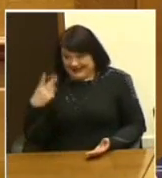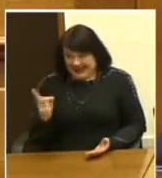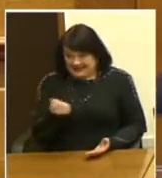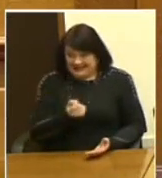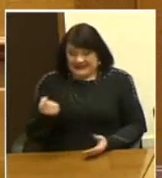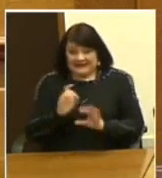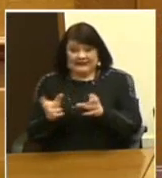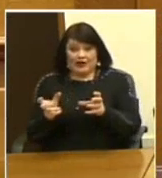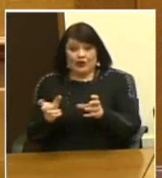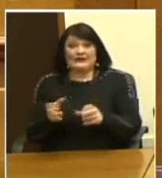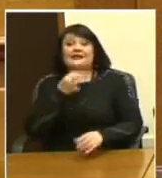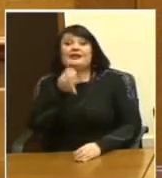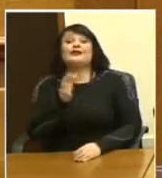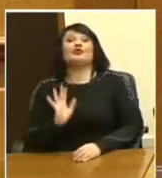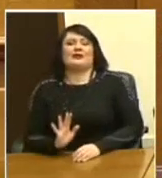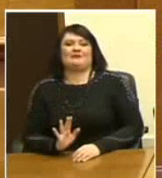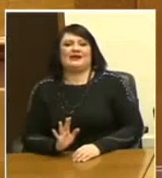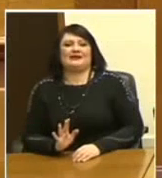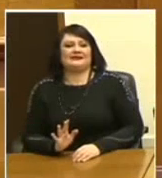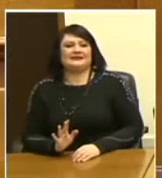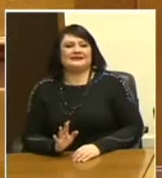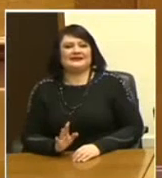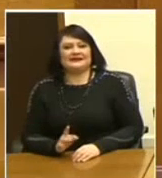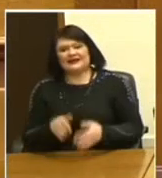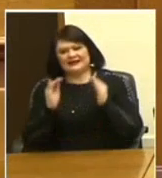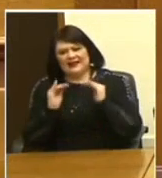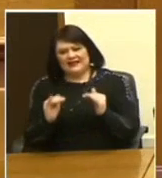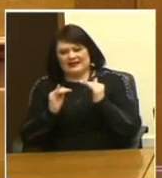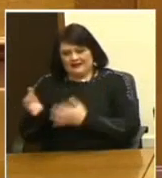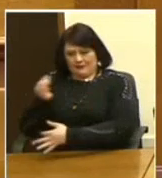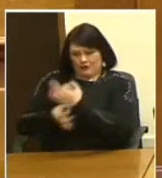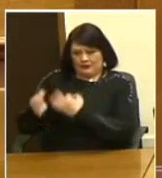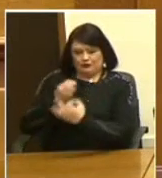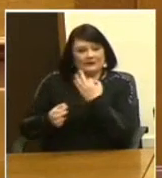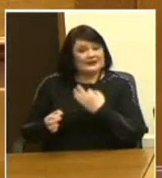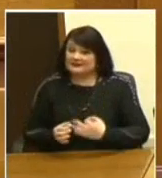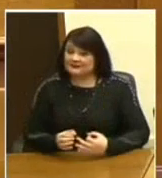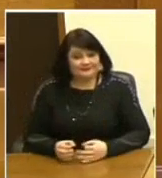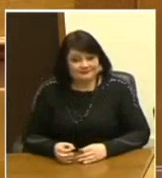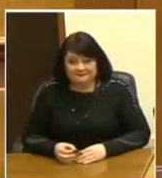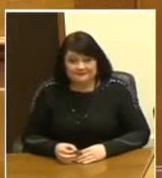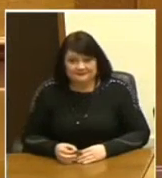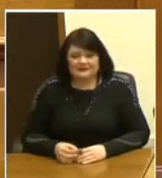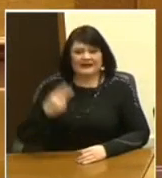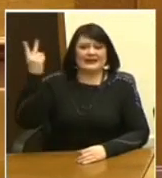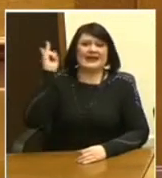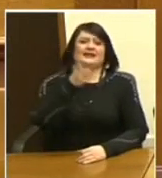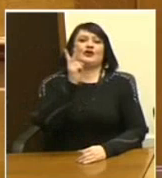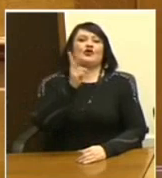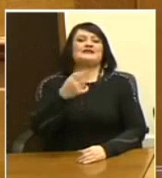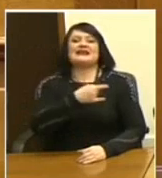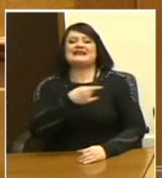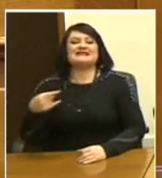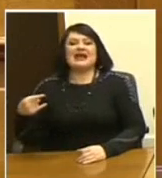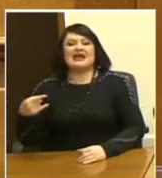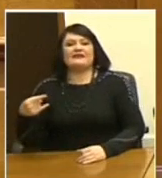έσπευσαν να επαναλάβουν την ίδια αναμασμένη τροφή που μας παρουσιάσατε σήμερα εσείς εδώ, αλλά έσπευσαν να κατηγορήσουν τον κύριο Ζάεφ, ο